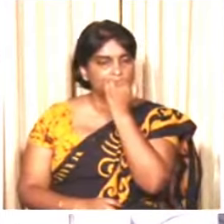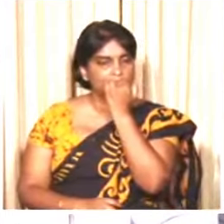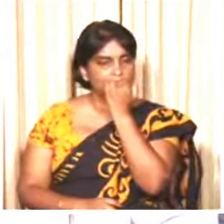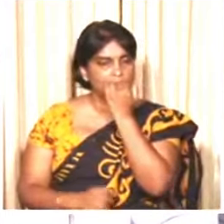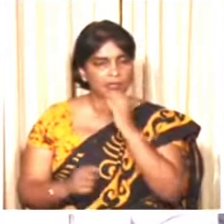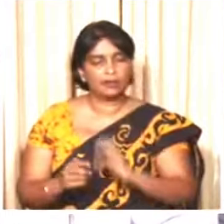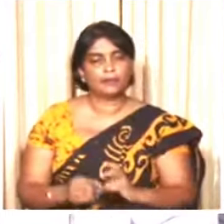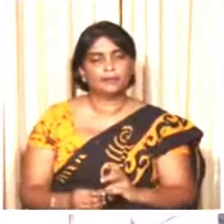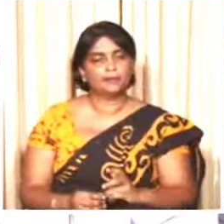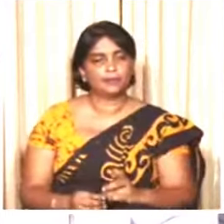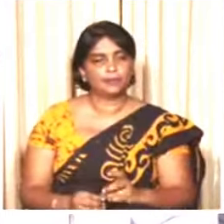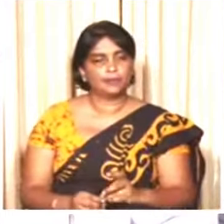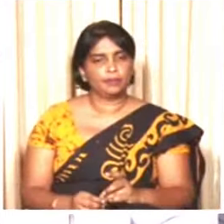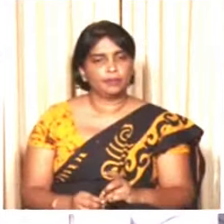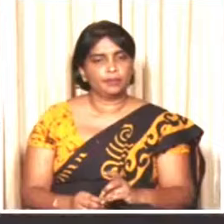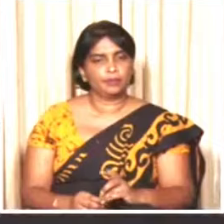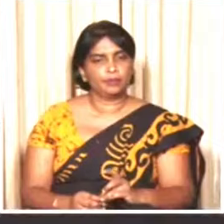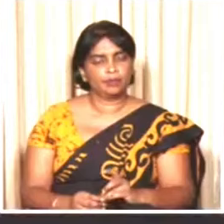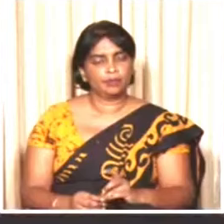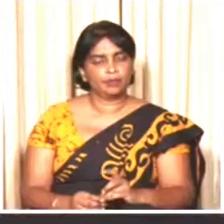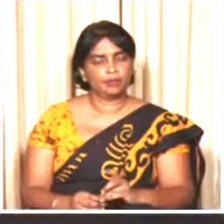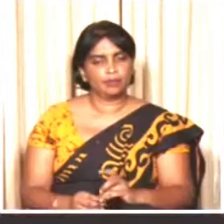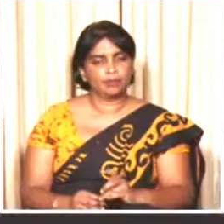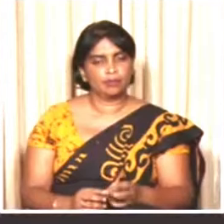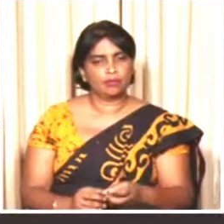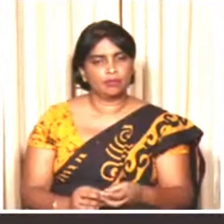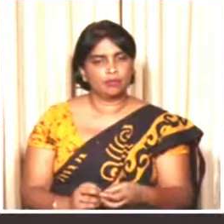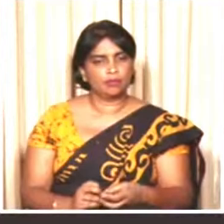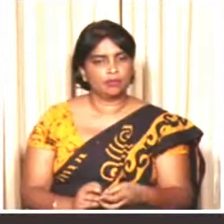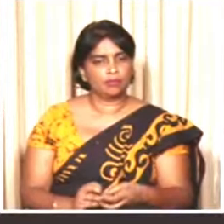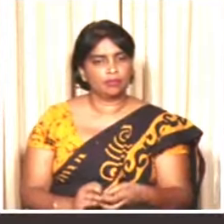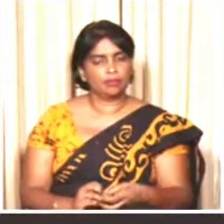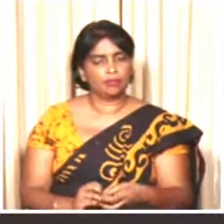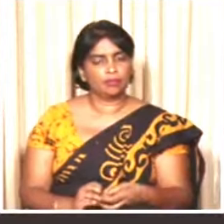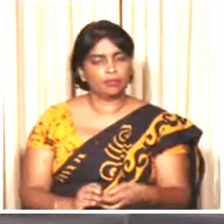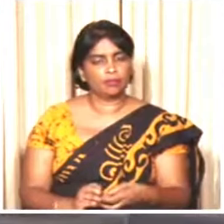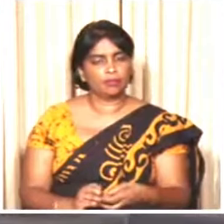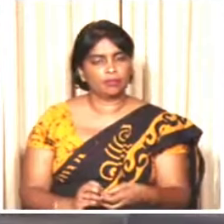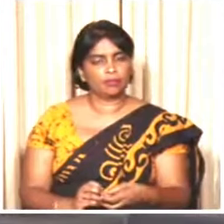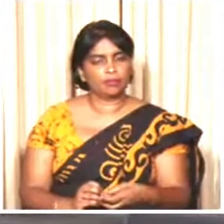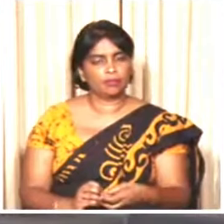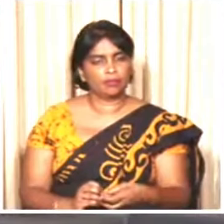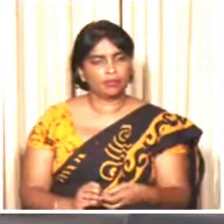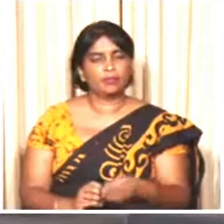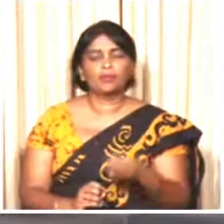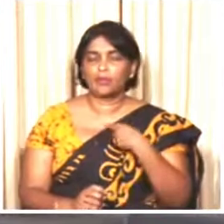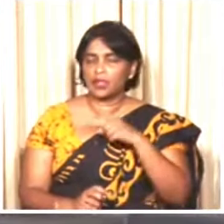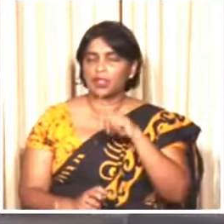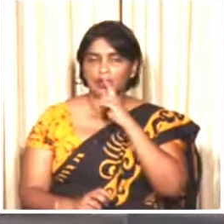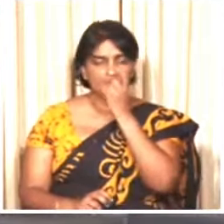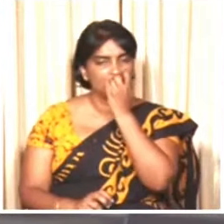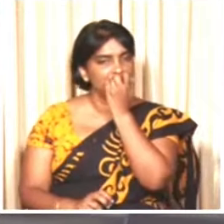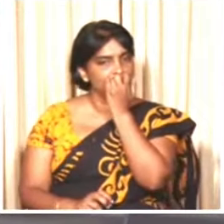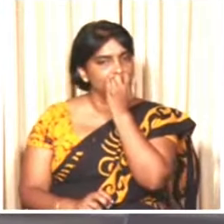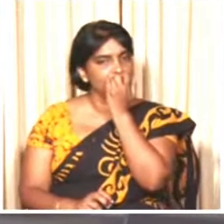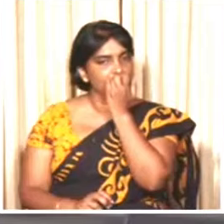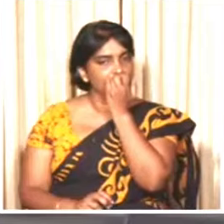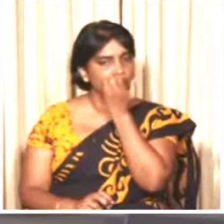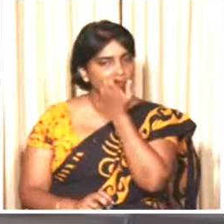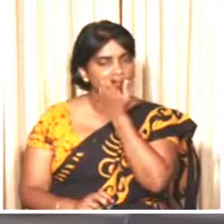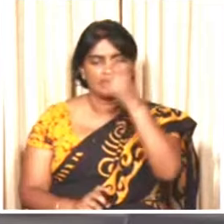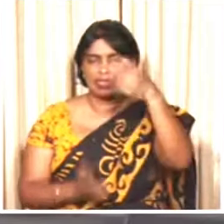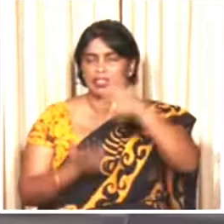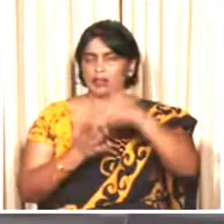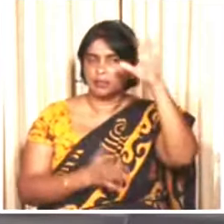හොඳයි. හව කරු අමතුම. නියෝජ්‍ය කතානායකතුමනි ඒක තමයි මම මුලින්ම කිව්වේ හැන්සඩ් එක